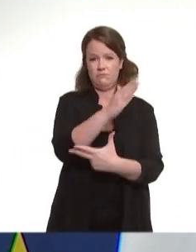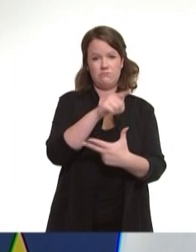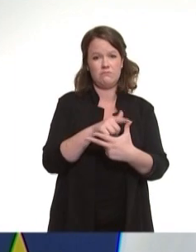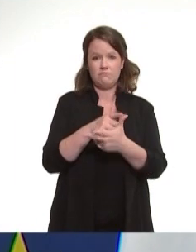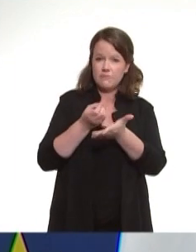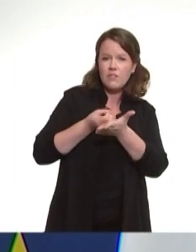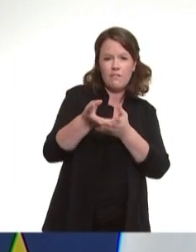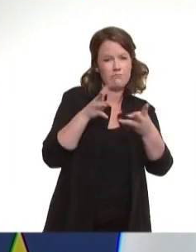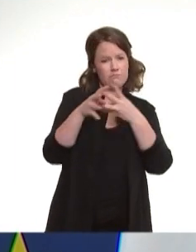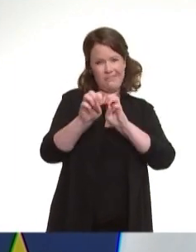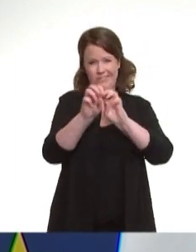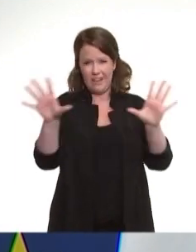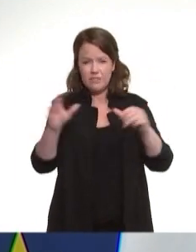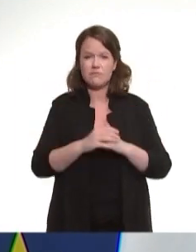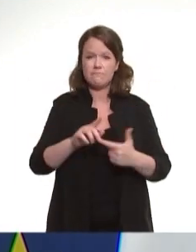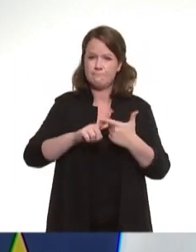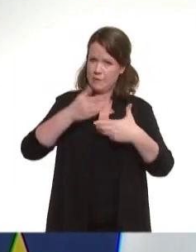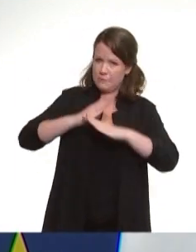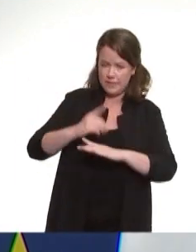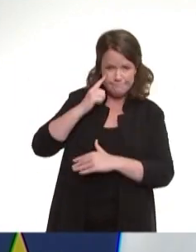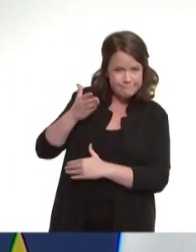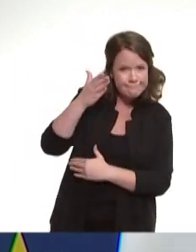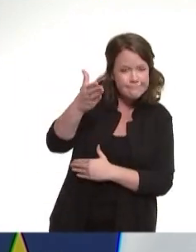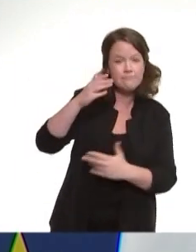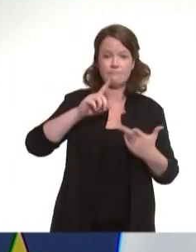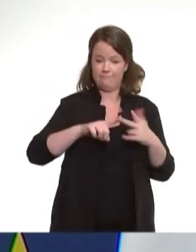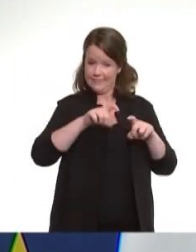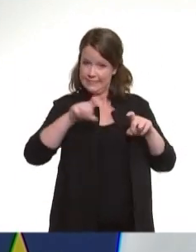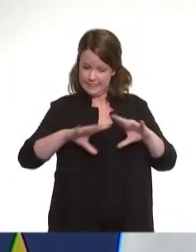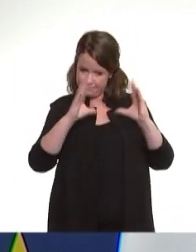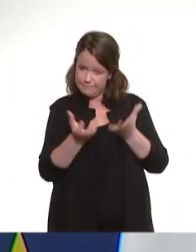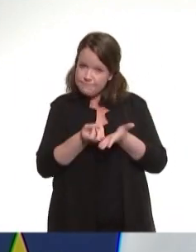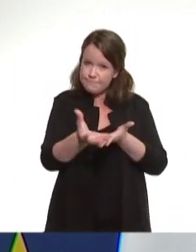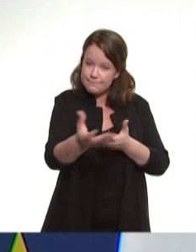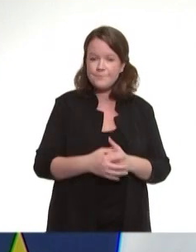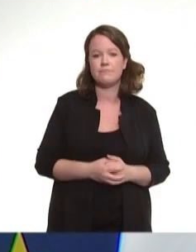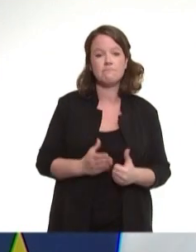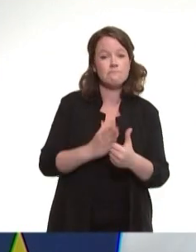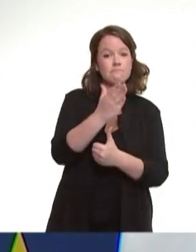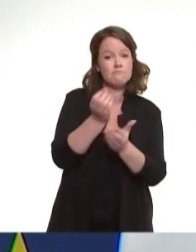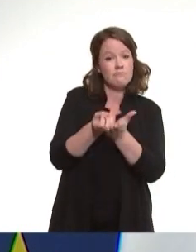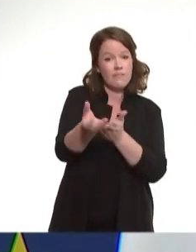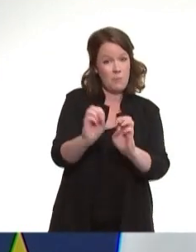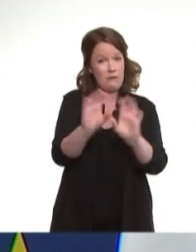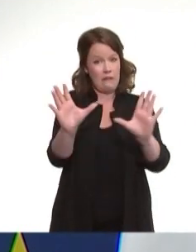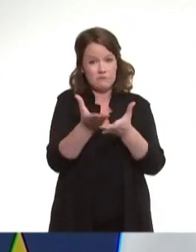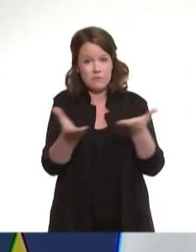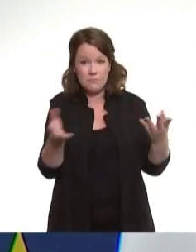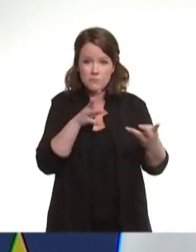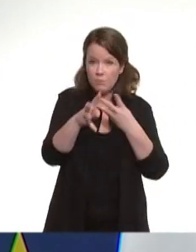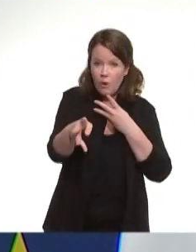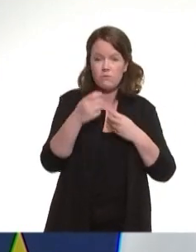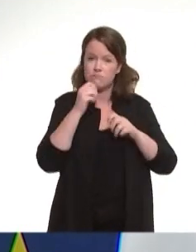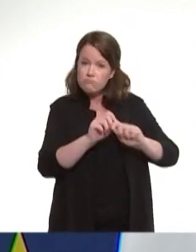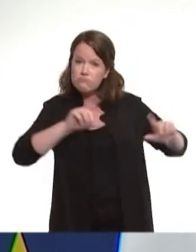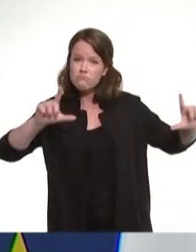responsabilisation transparence dans l'accès aux données dont nous disposons comme chaque semaine les prévisions les modélisations l'état